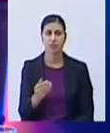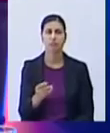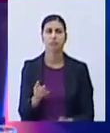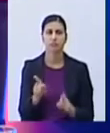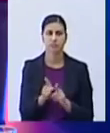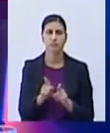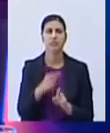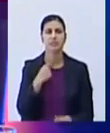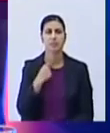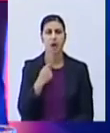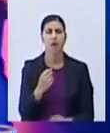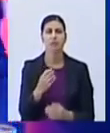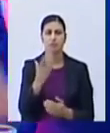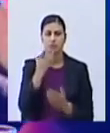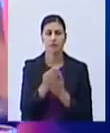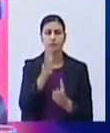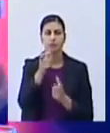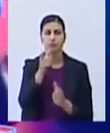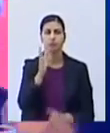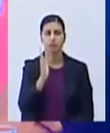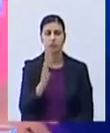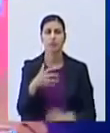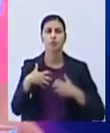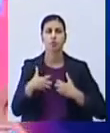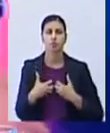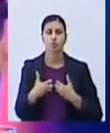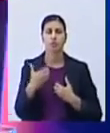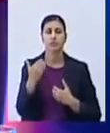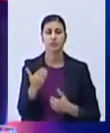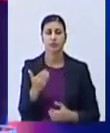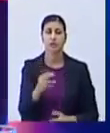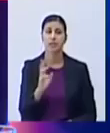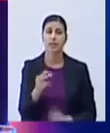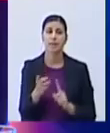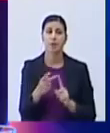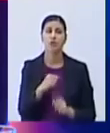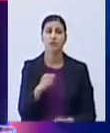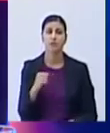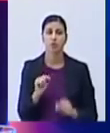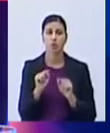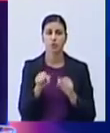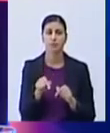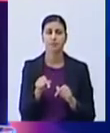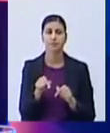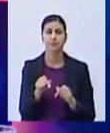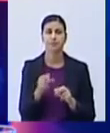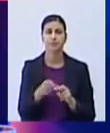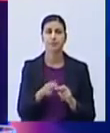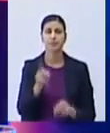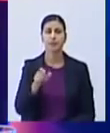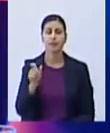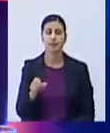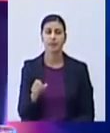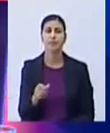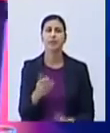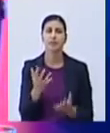მათ წუხილს თქვენი გამარჯვების შემთხვევაში შესაბამის უწყებებამდე და მეორე თავად ჩაუდგებით თუ არა ამ ადამიანებთან